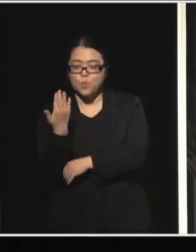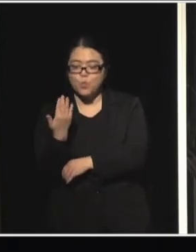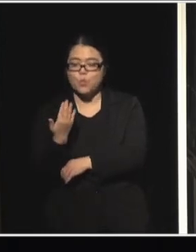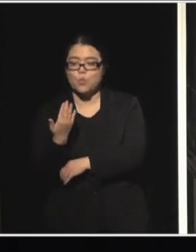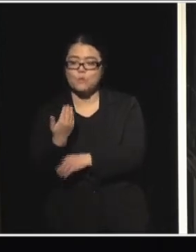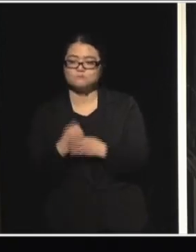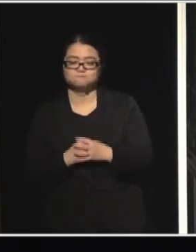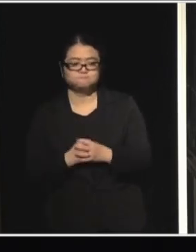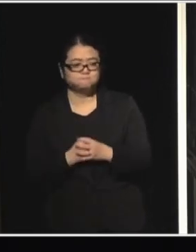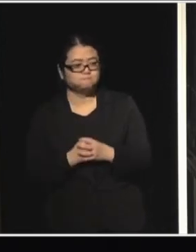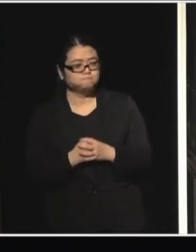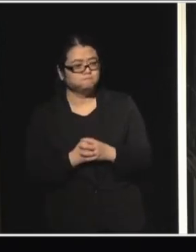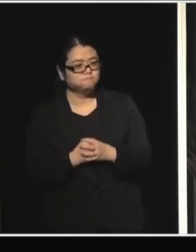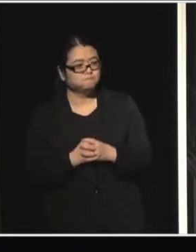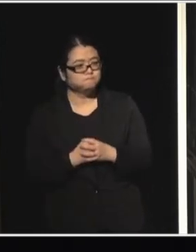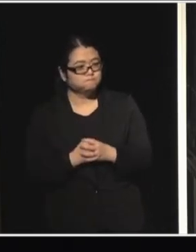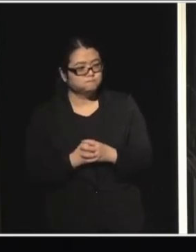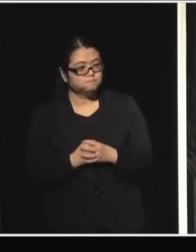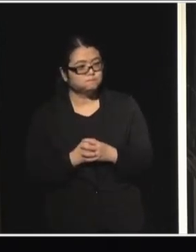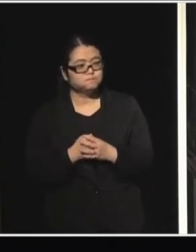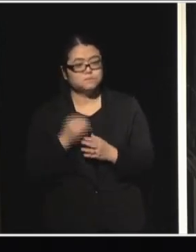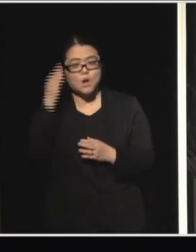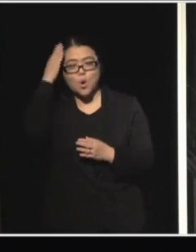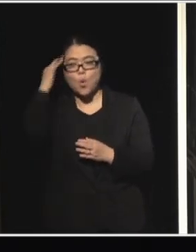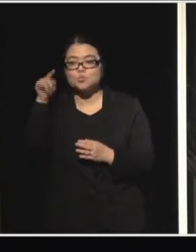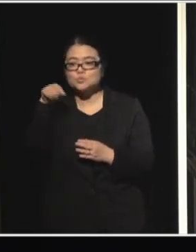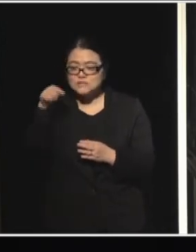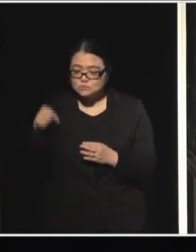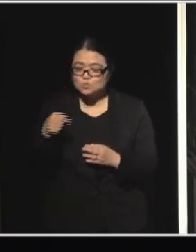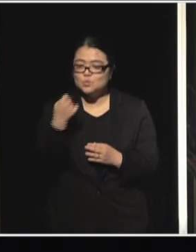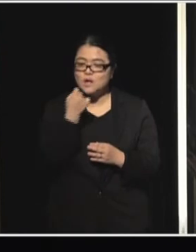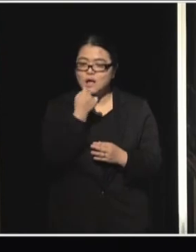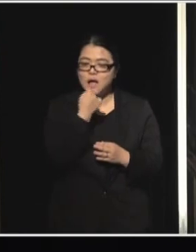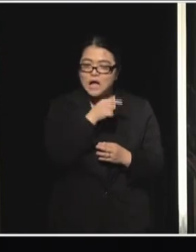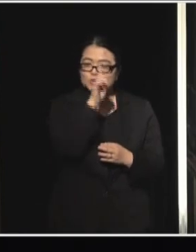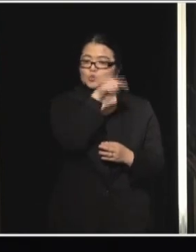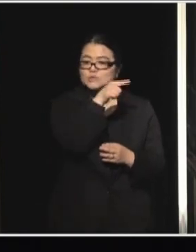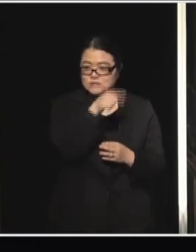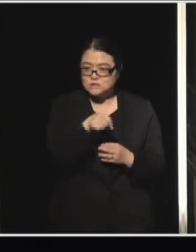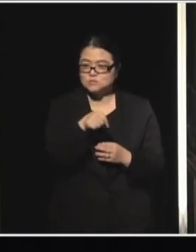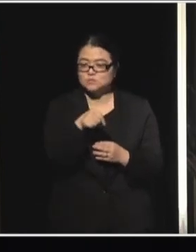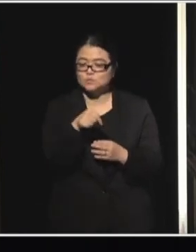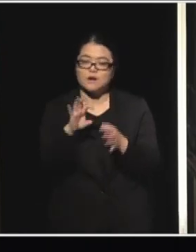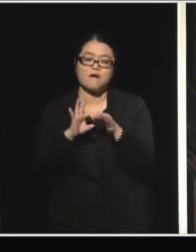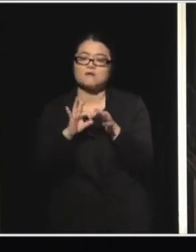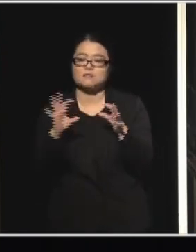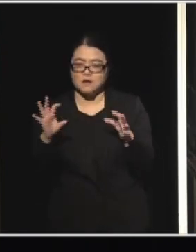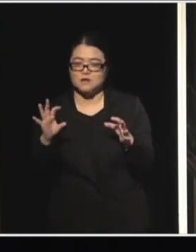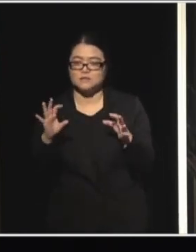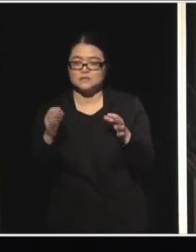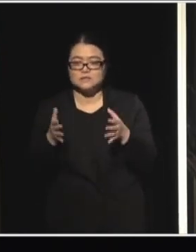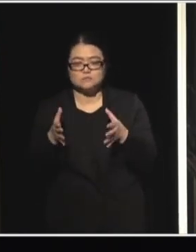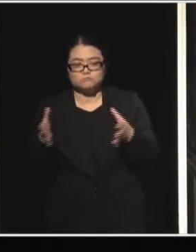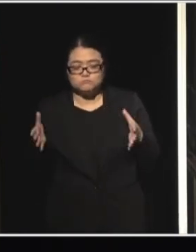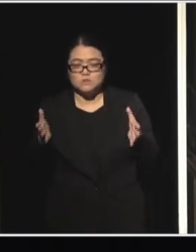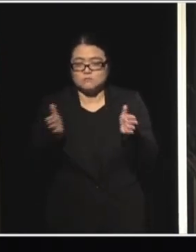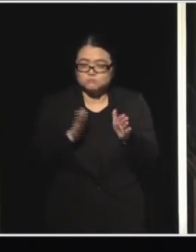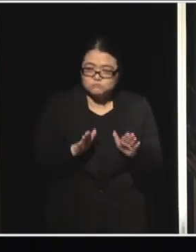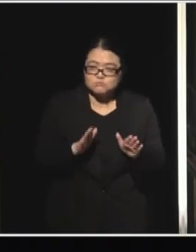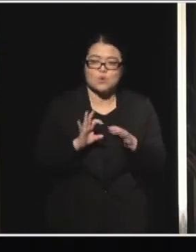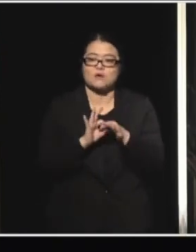実には関係ないと肥満も関係ないし前の研究で血液しようというのは